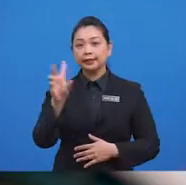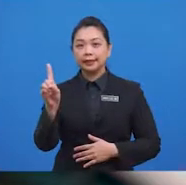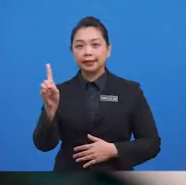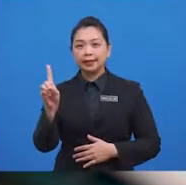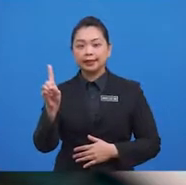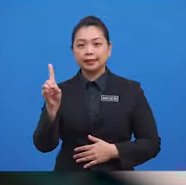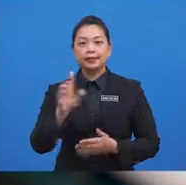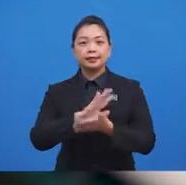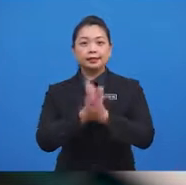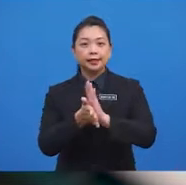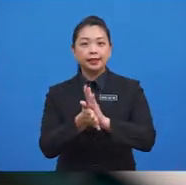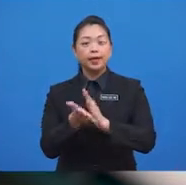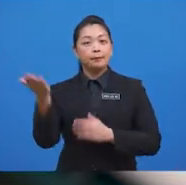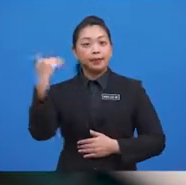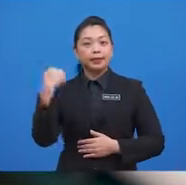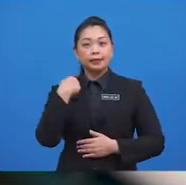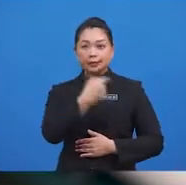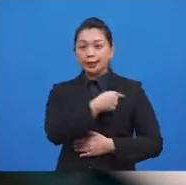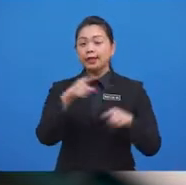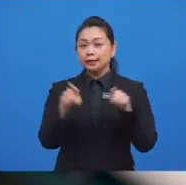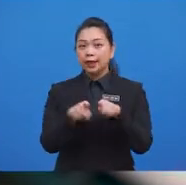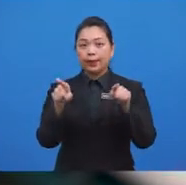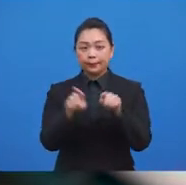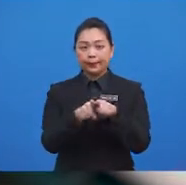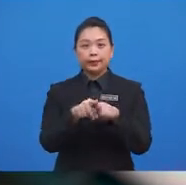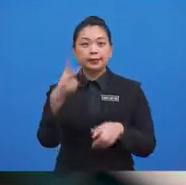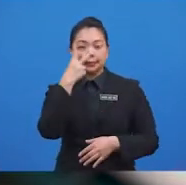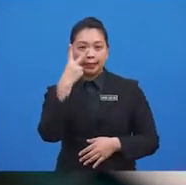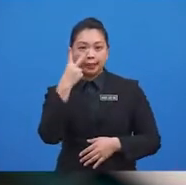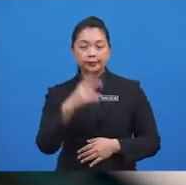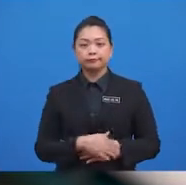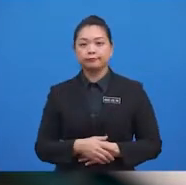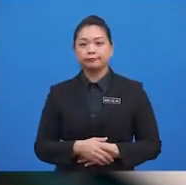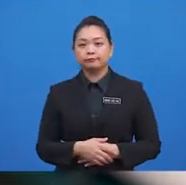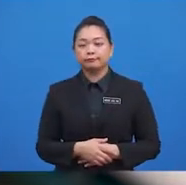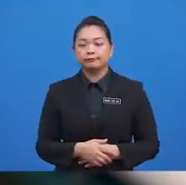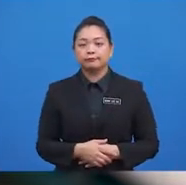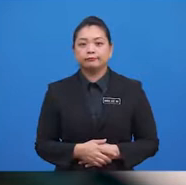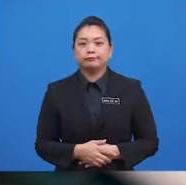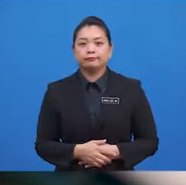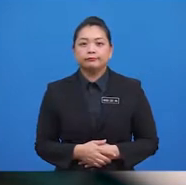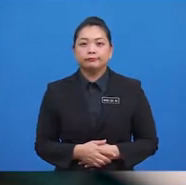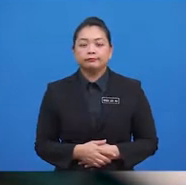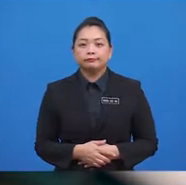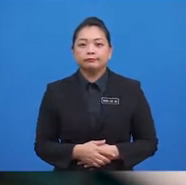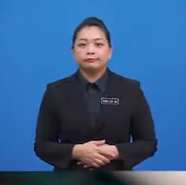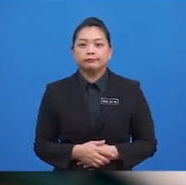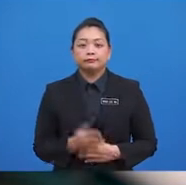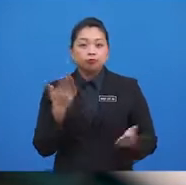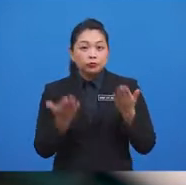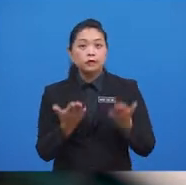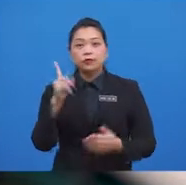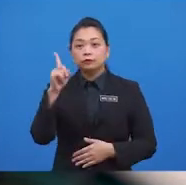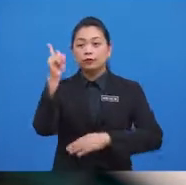Ha, jadi marilah bersama-sama murid-murid amati dan pelajari tajuk ini. Mungkin suatu